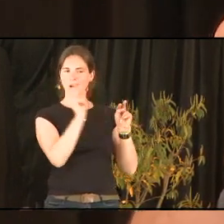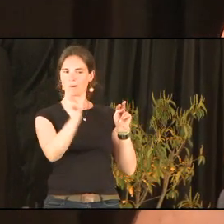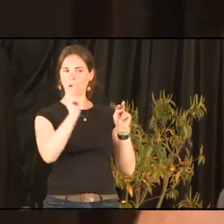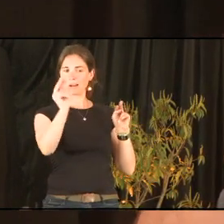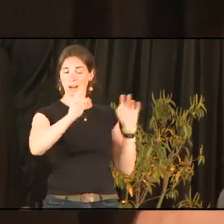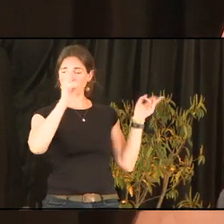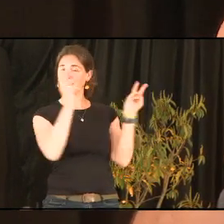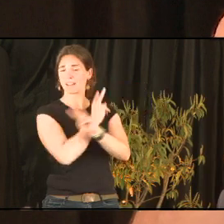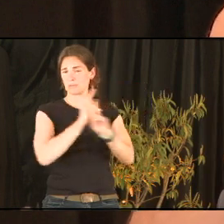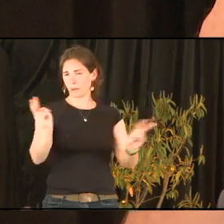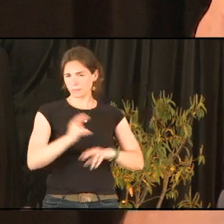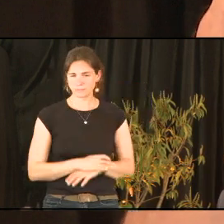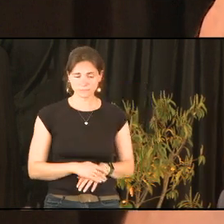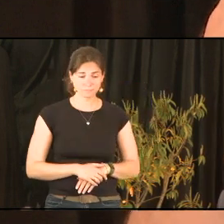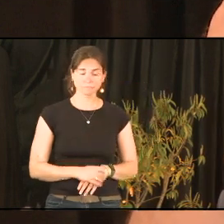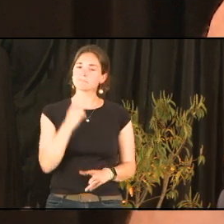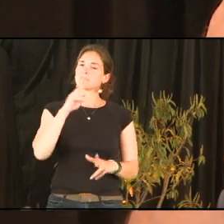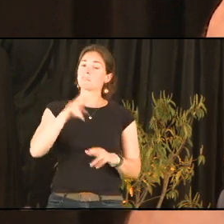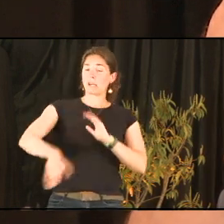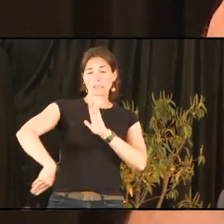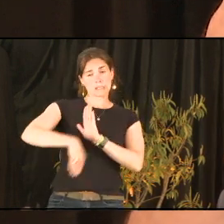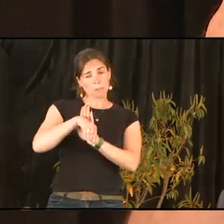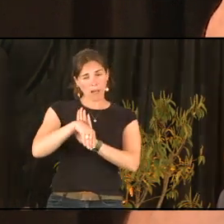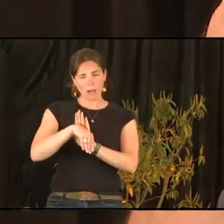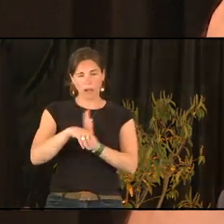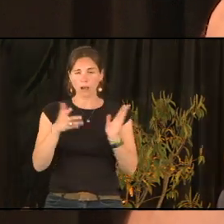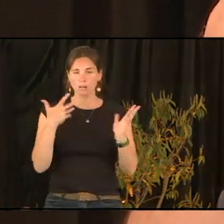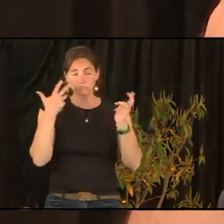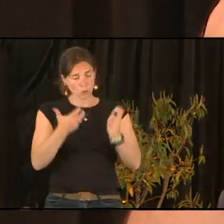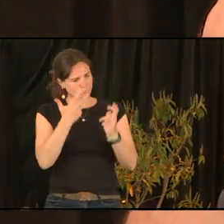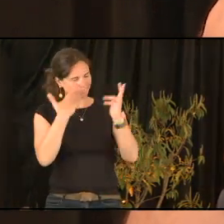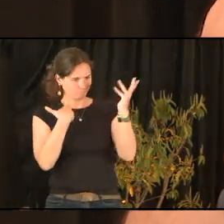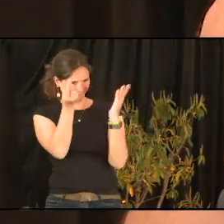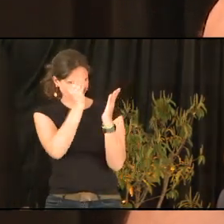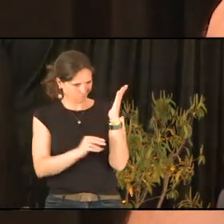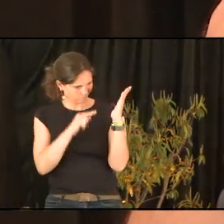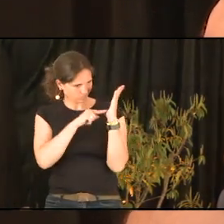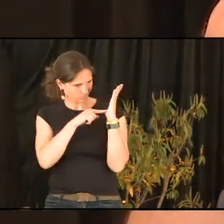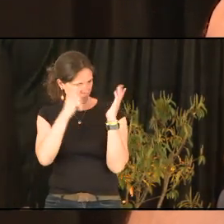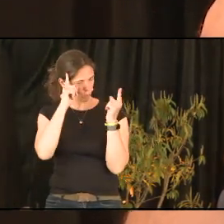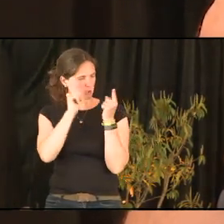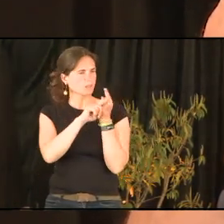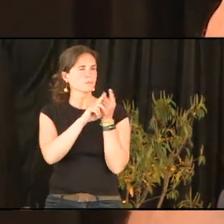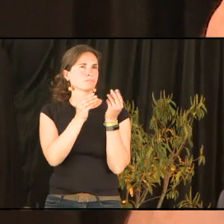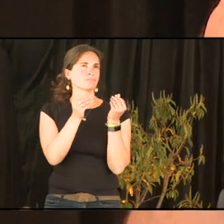exemple, au départ, le vrai désir narratif de puissance fictionnelle qui m'a poussé, c'était vraiment